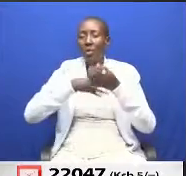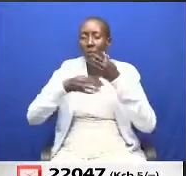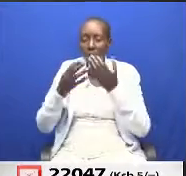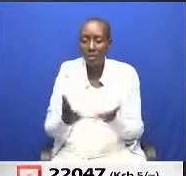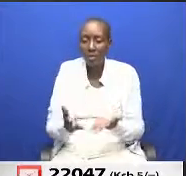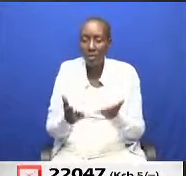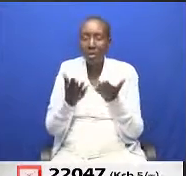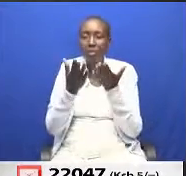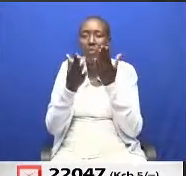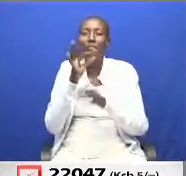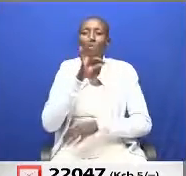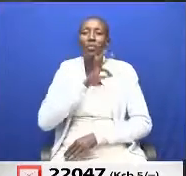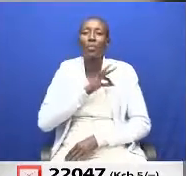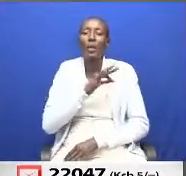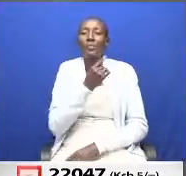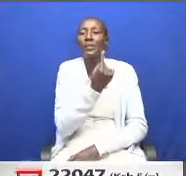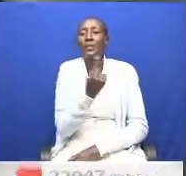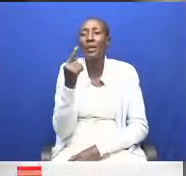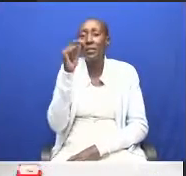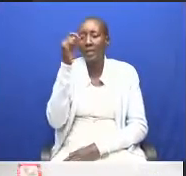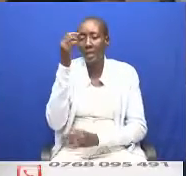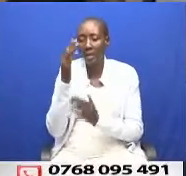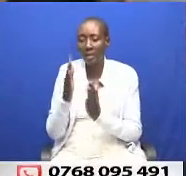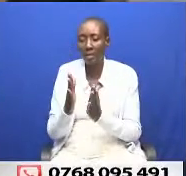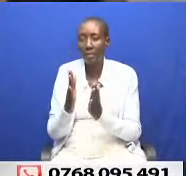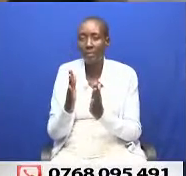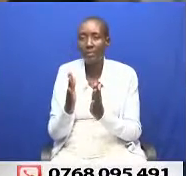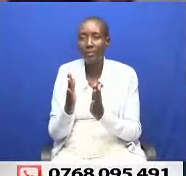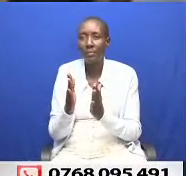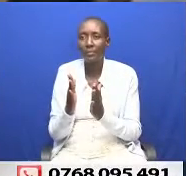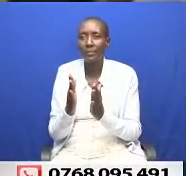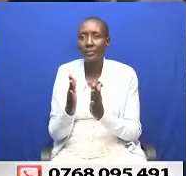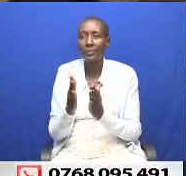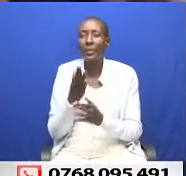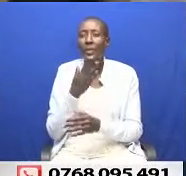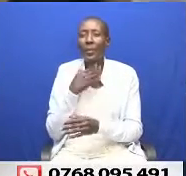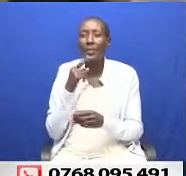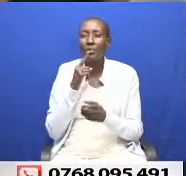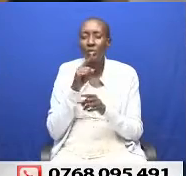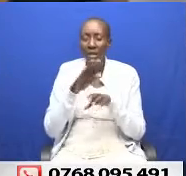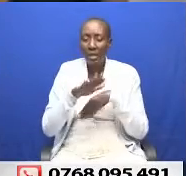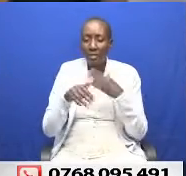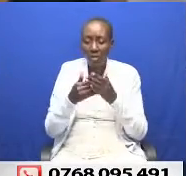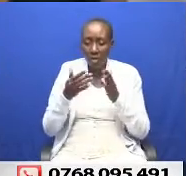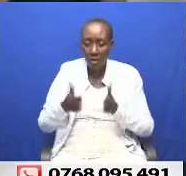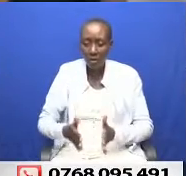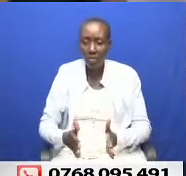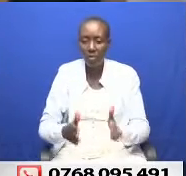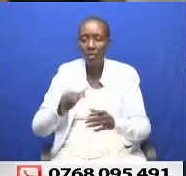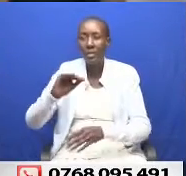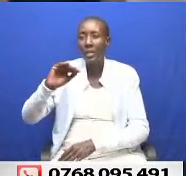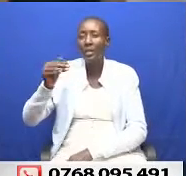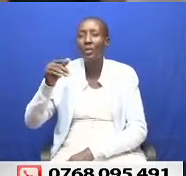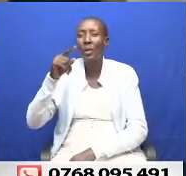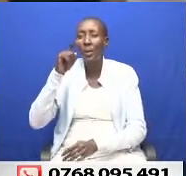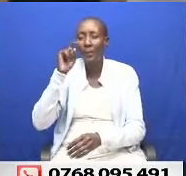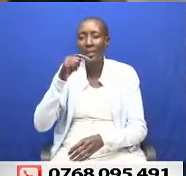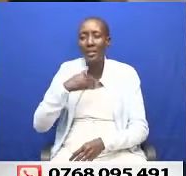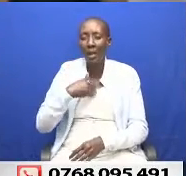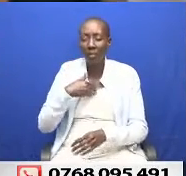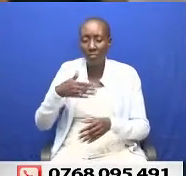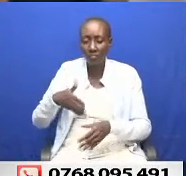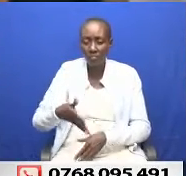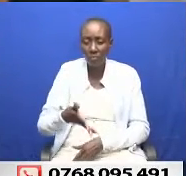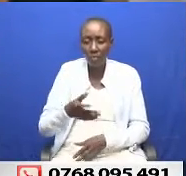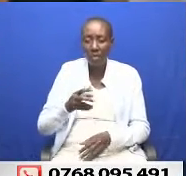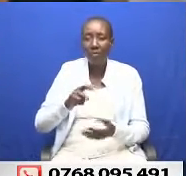ili kumnufaisha kila Mkenya. We must also ensure that all the new roads coming up in urban areas must have walkways for pedestrians